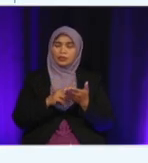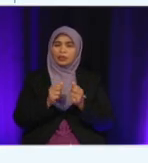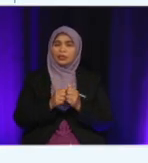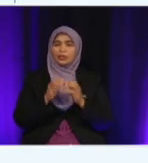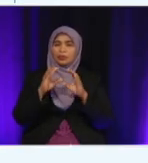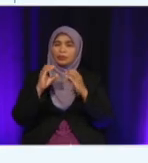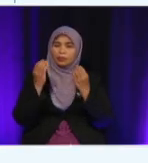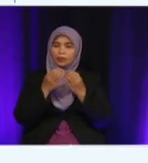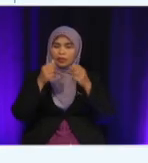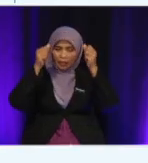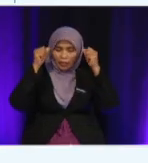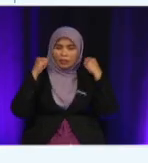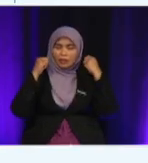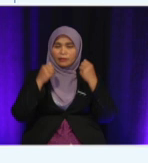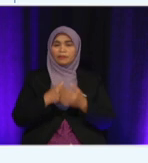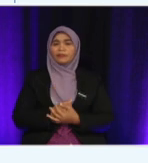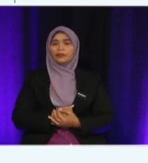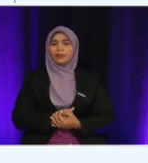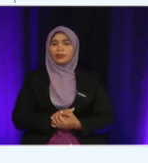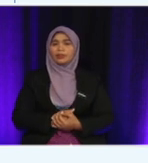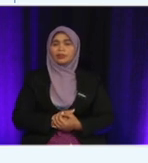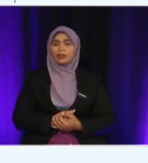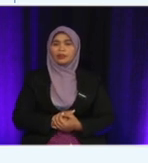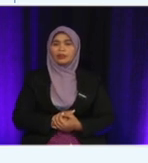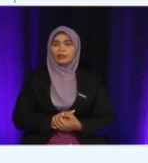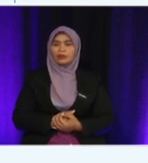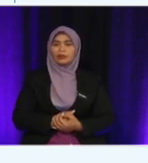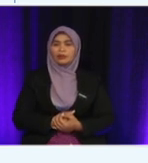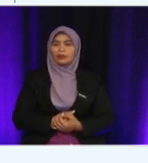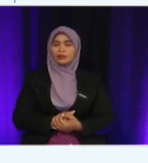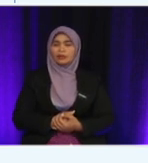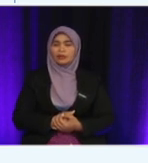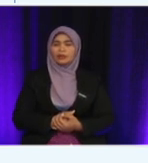hubungan luaran kata-kata Amira tadi